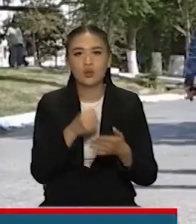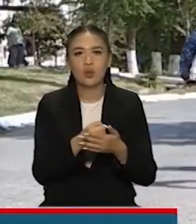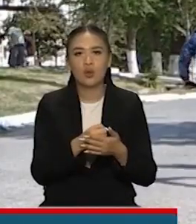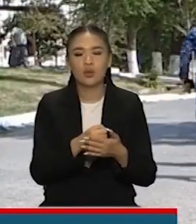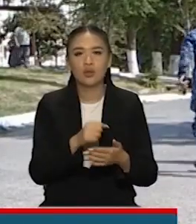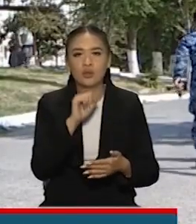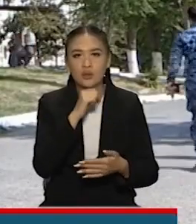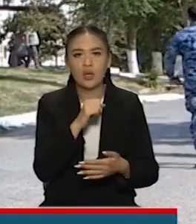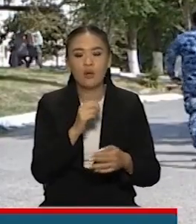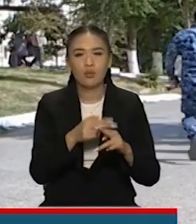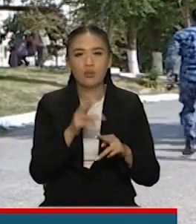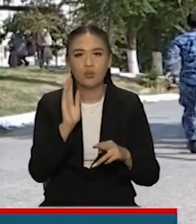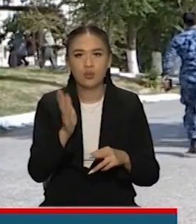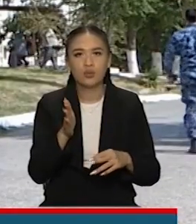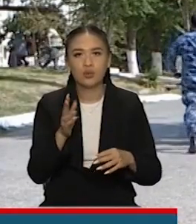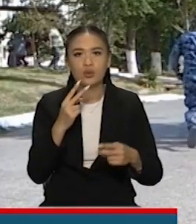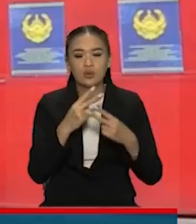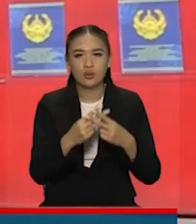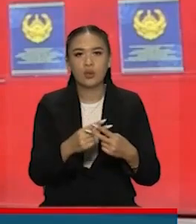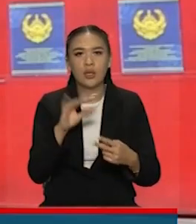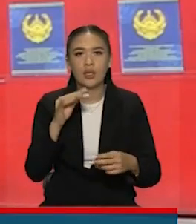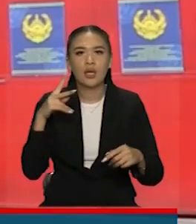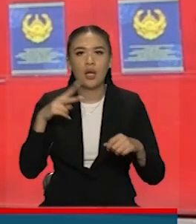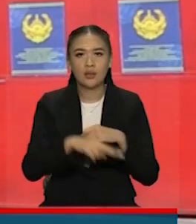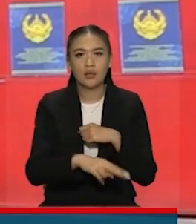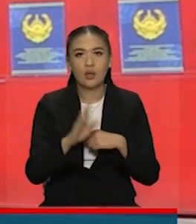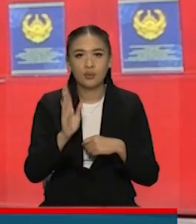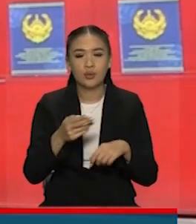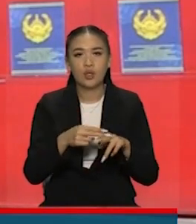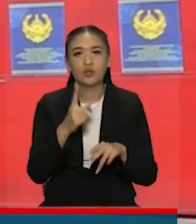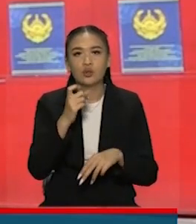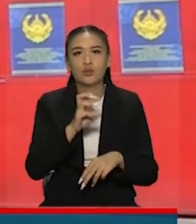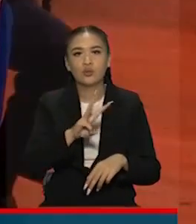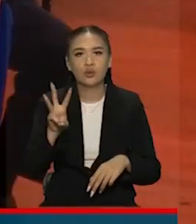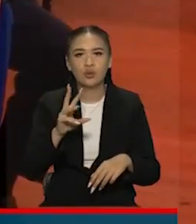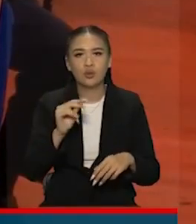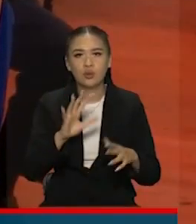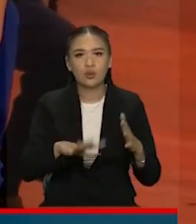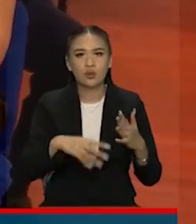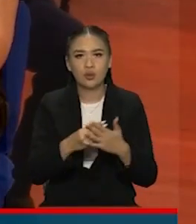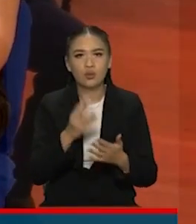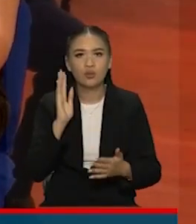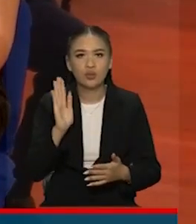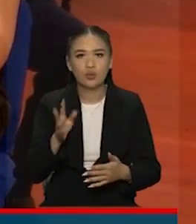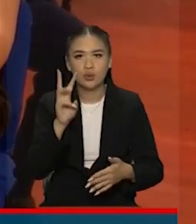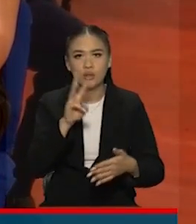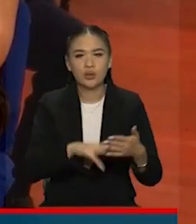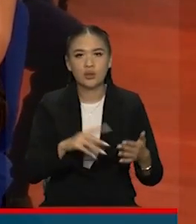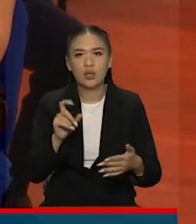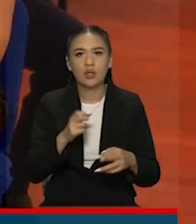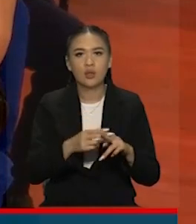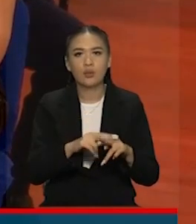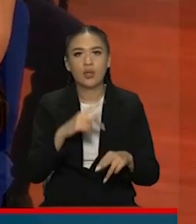химиялық кастрация жасалады. Сондай қыздың отбасына 100 миллион теңге моральдық айыппұл төлейді. Сот қылмыскерге осындай үкім